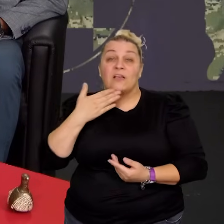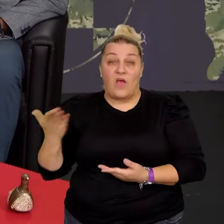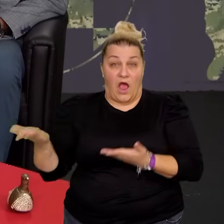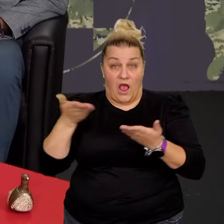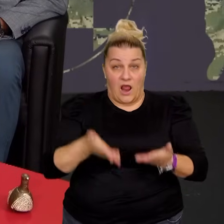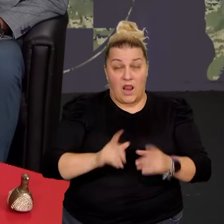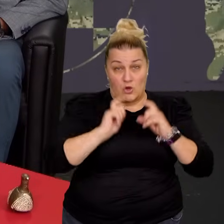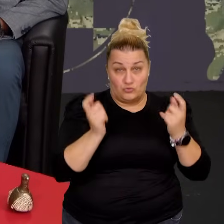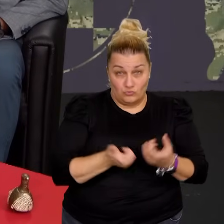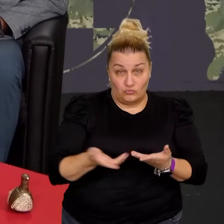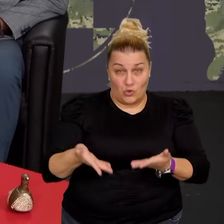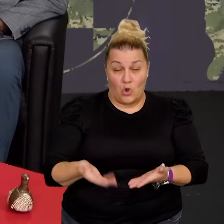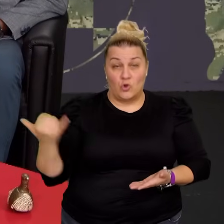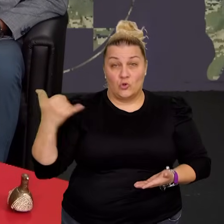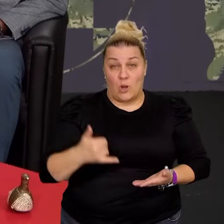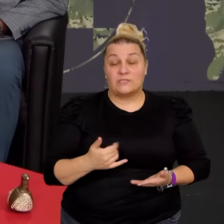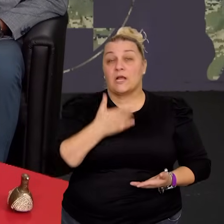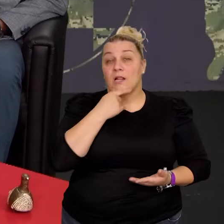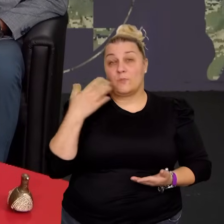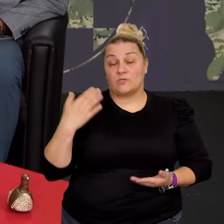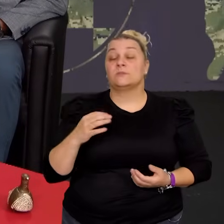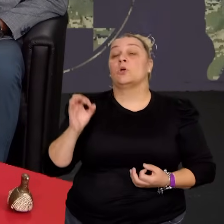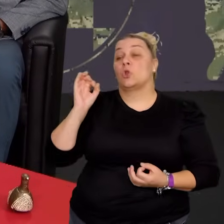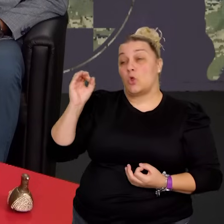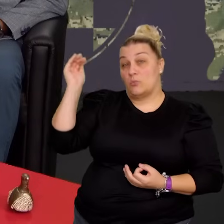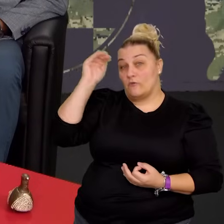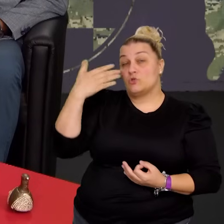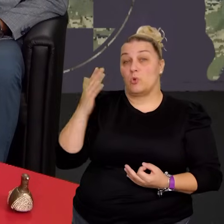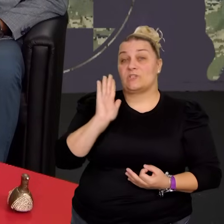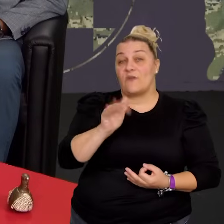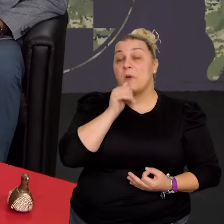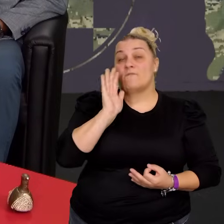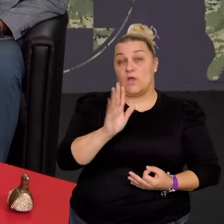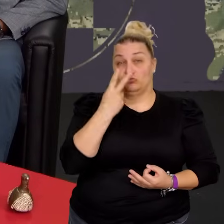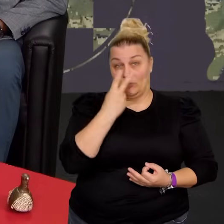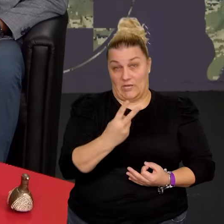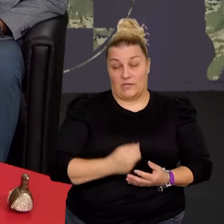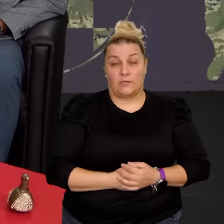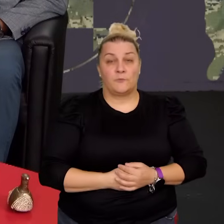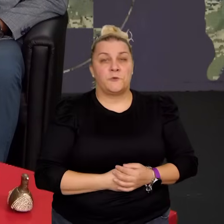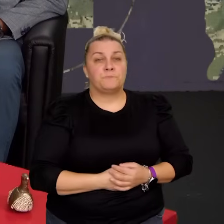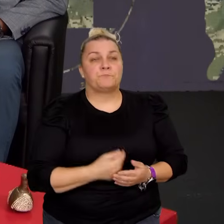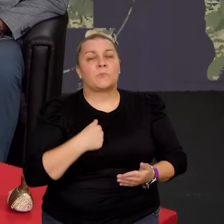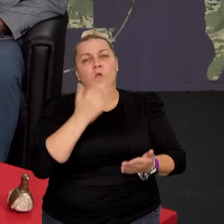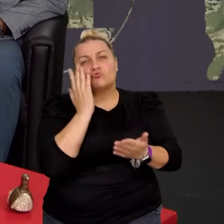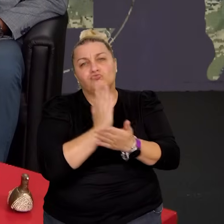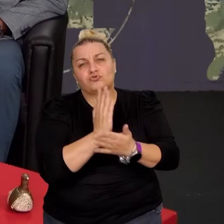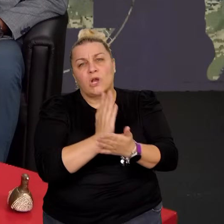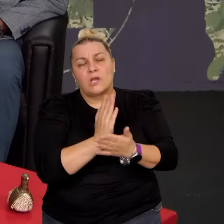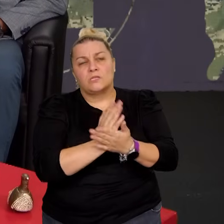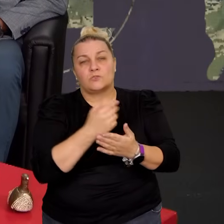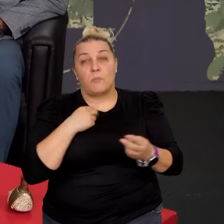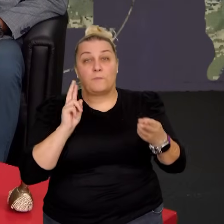na dolasku u studio i evo, lijep pozdrav. Dobrovečer, pozdrav vama i vašim gledateljima. Često smo, evo, sjećamo se